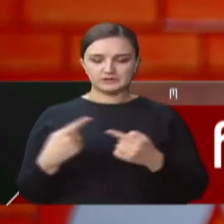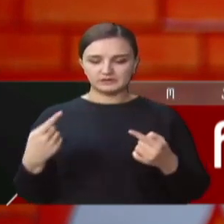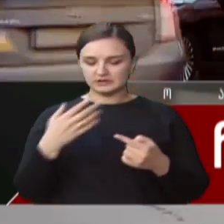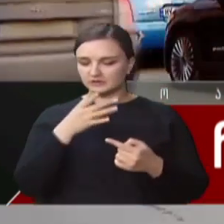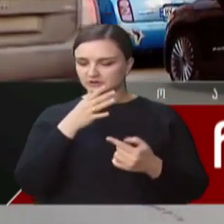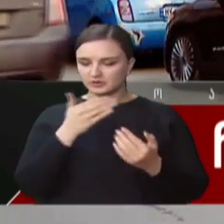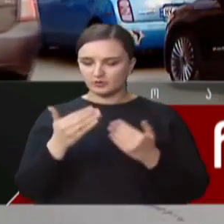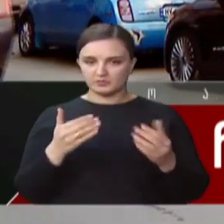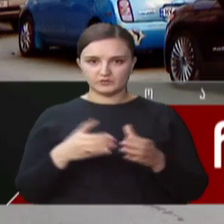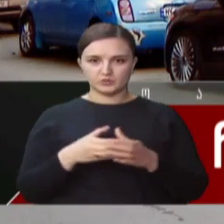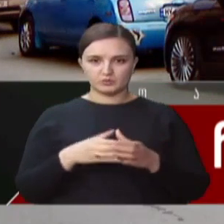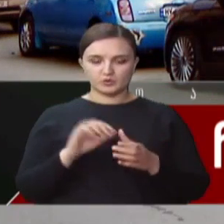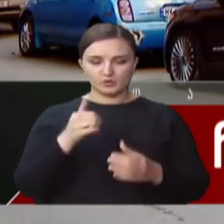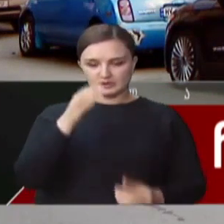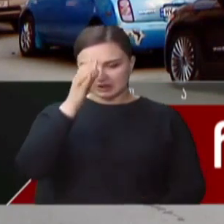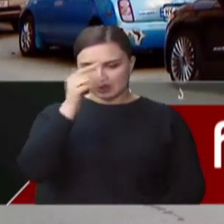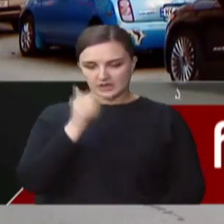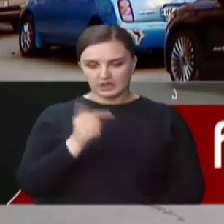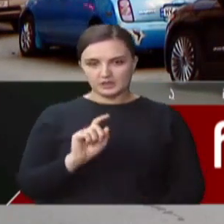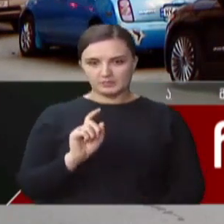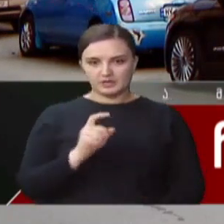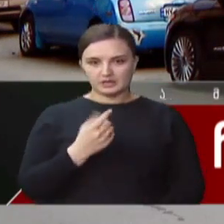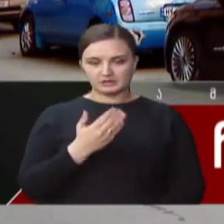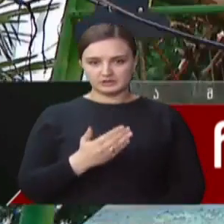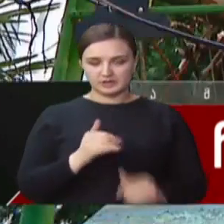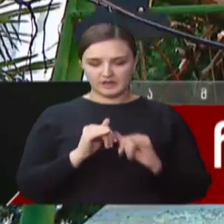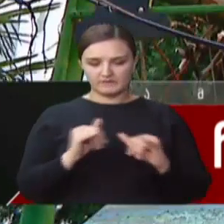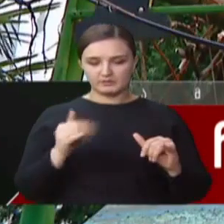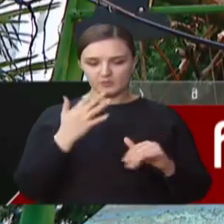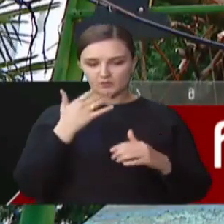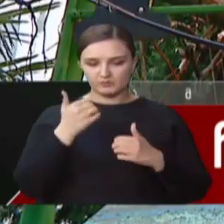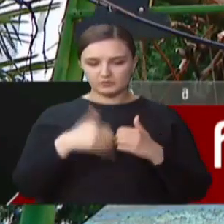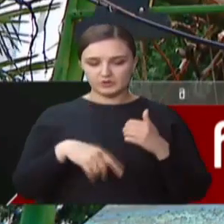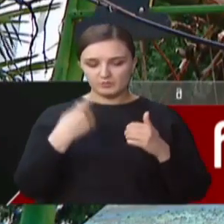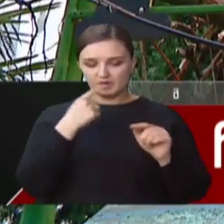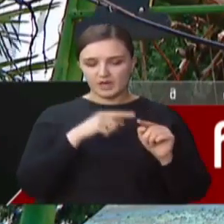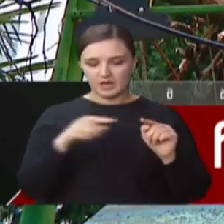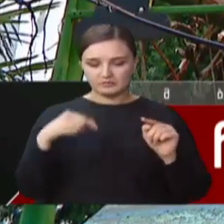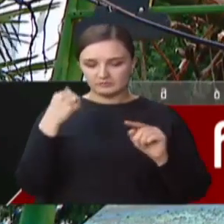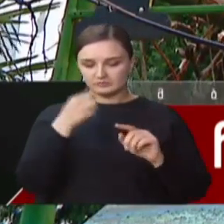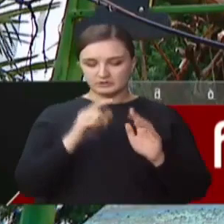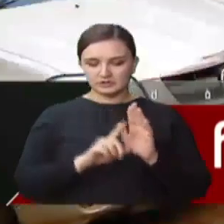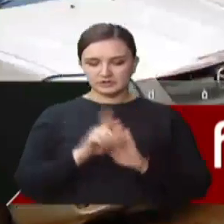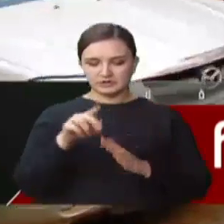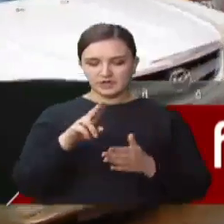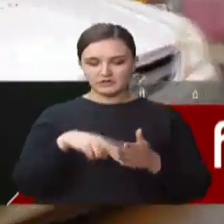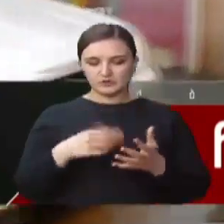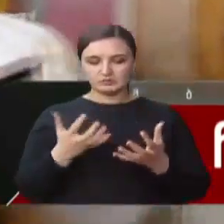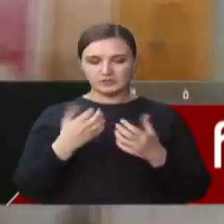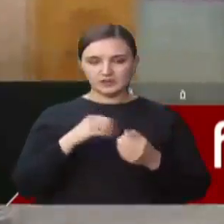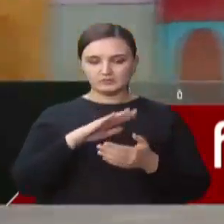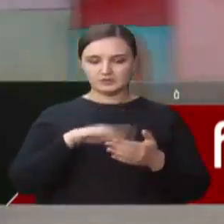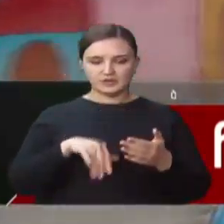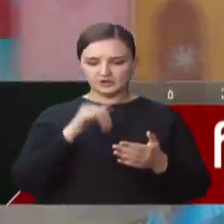საკოპრივი ჯგუფები. Როგორც განათლების ხარისხის განვითარების ეროვნულ ცენტრში აცხადებენ, უკვე მიმდინარე წლიდან ავტორიზაციის მიღების გარეშე